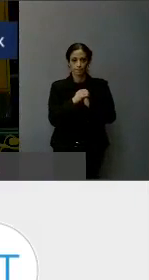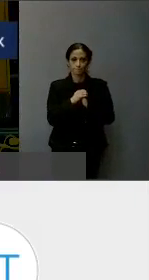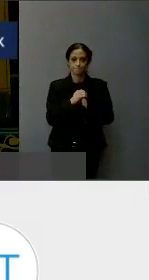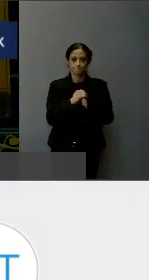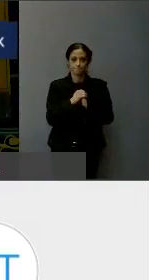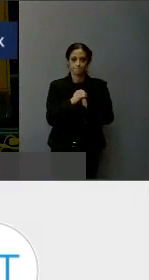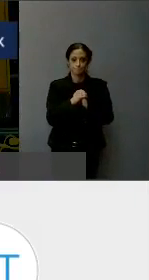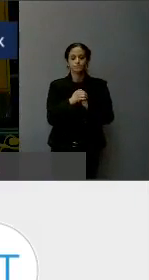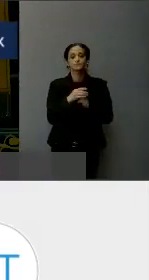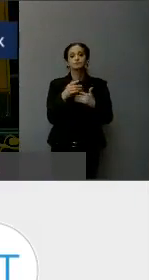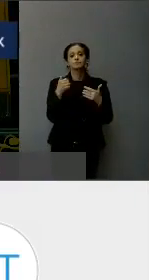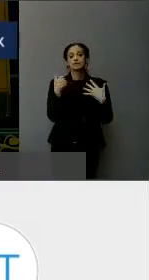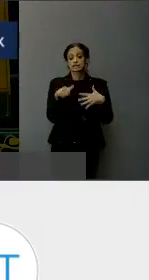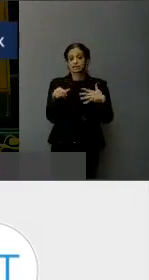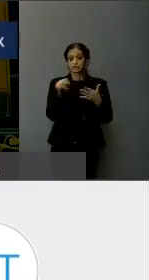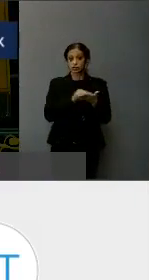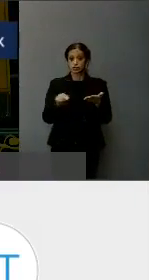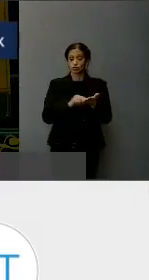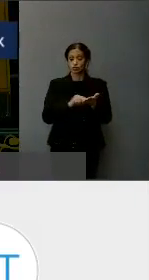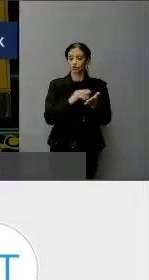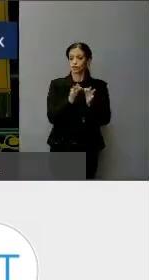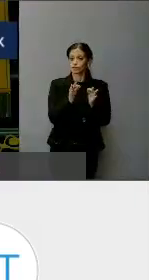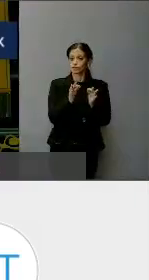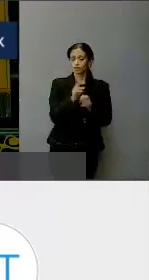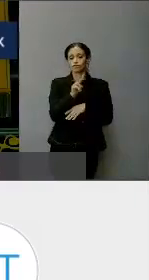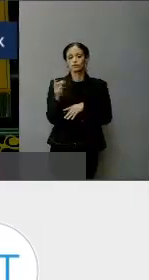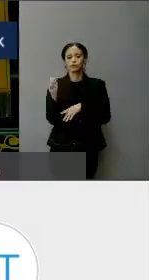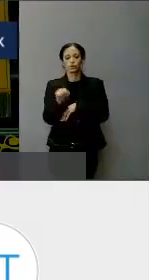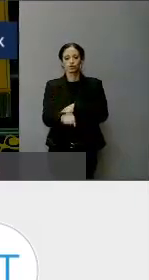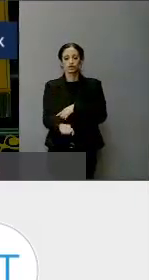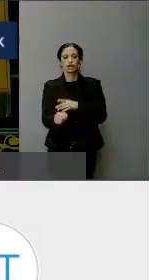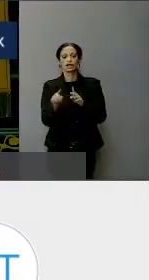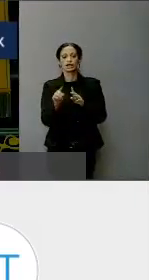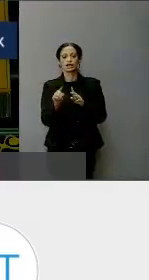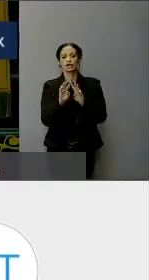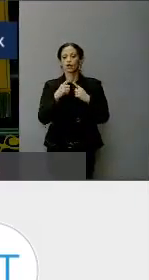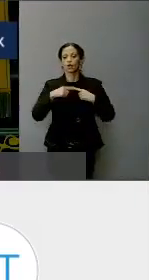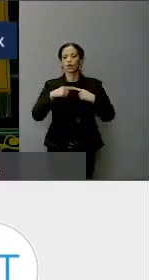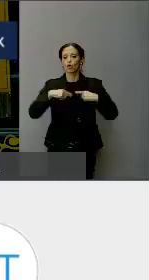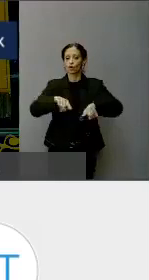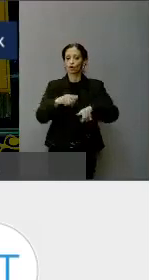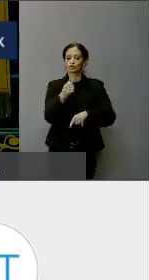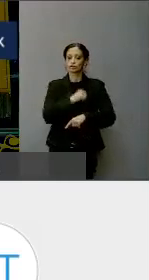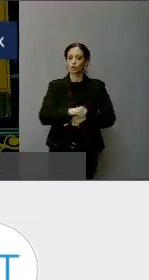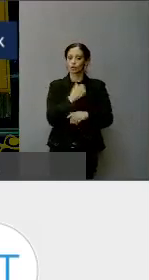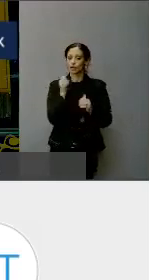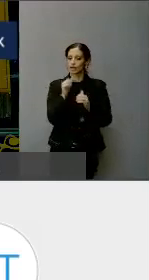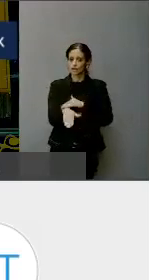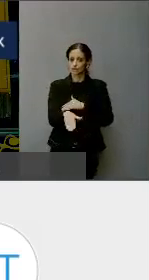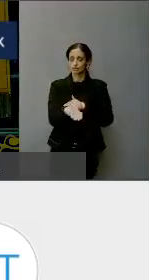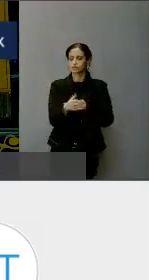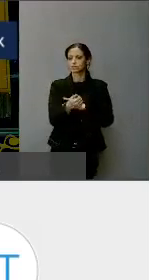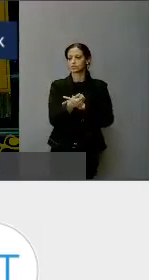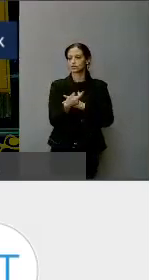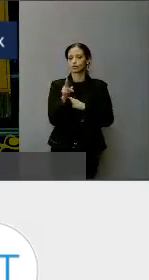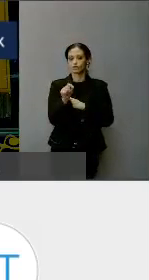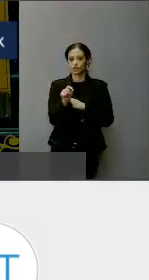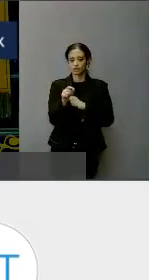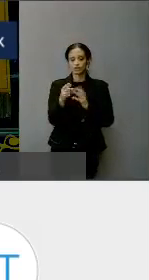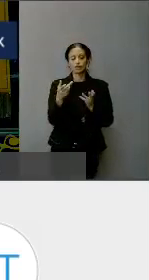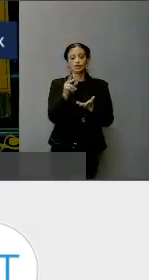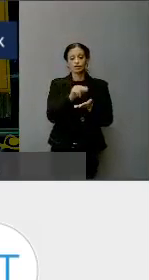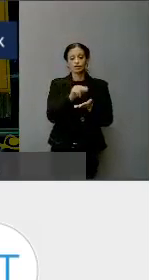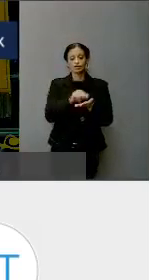16 voti favorevoli 22 contrari il consiglio comunale respinge il numero 20 pongono in